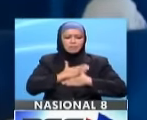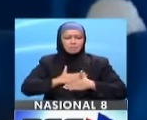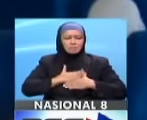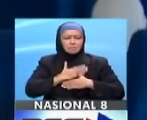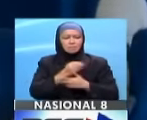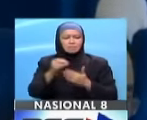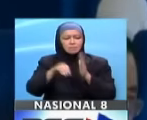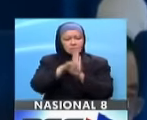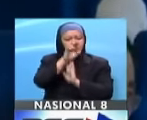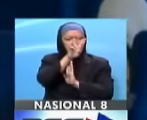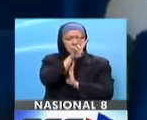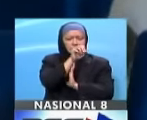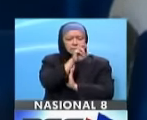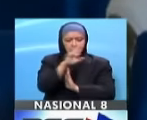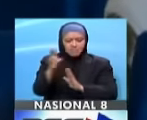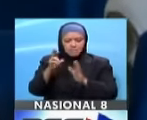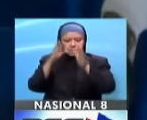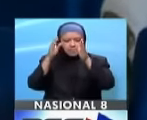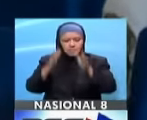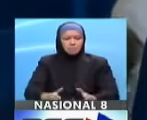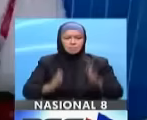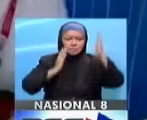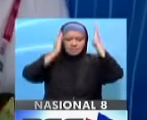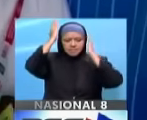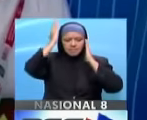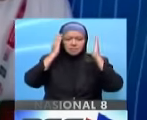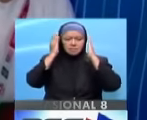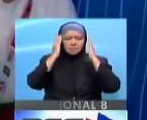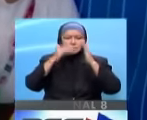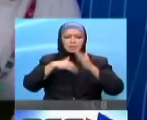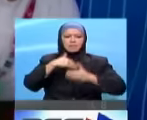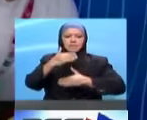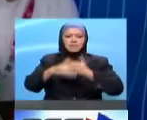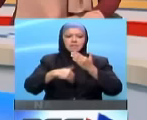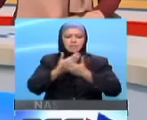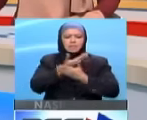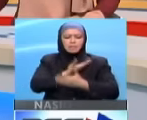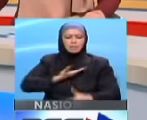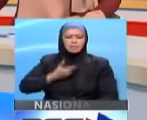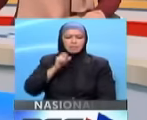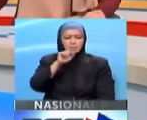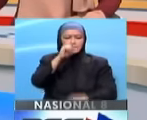Lebih 20,000 jemaah Malaysia mengerjakan haji tahun ini.